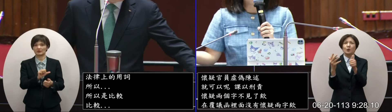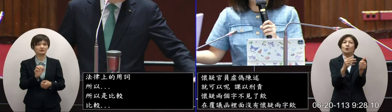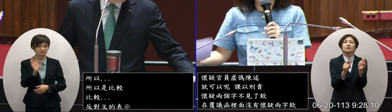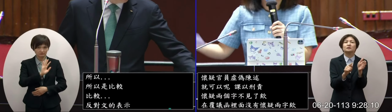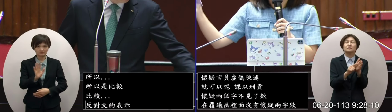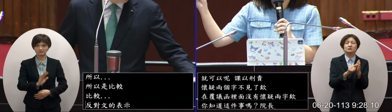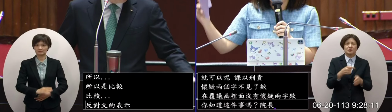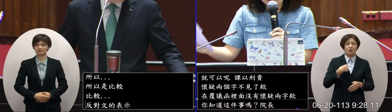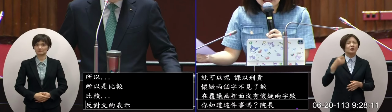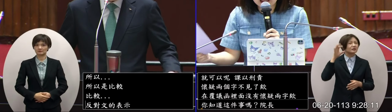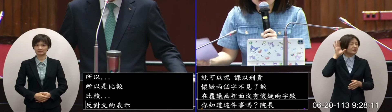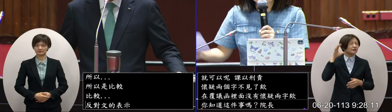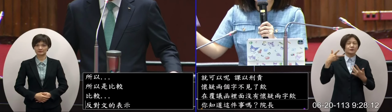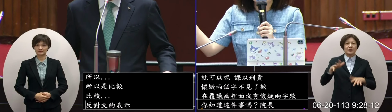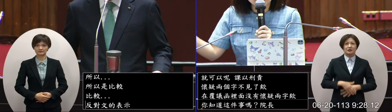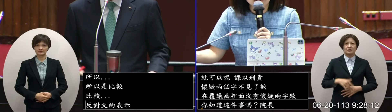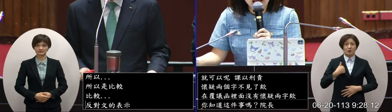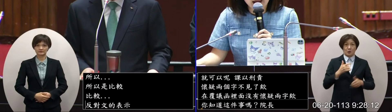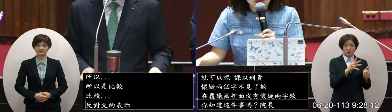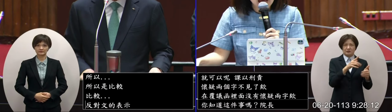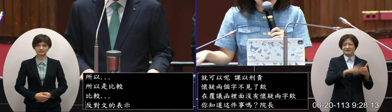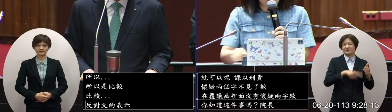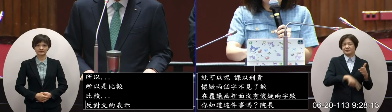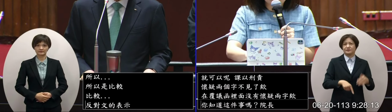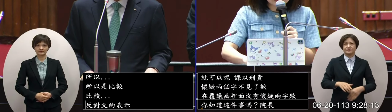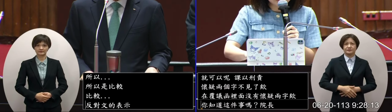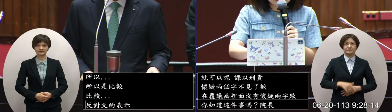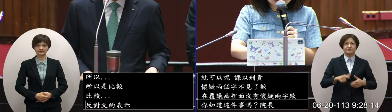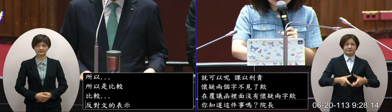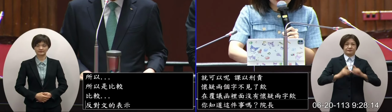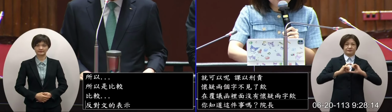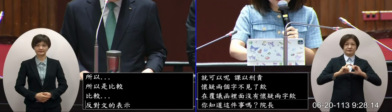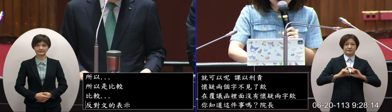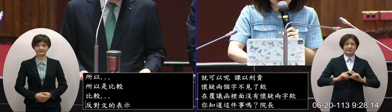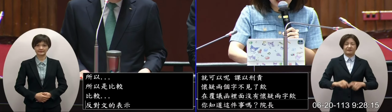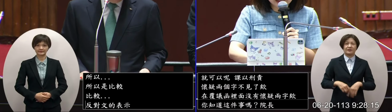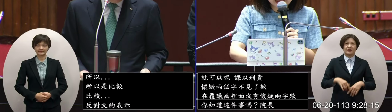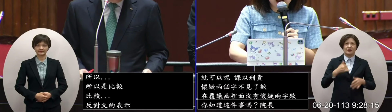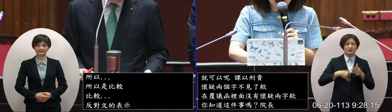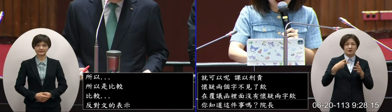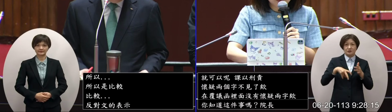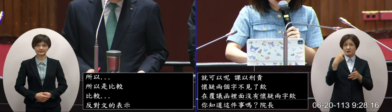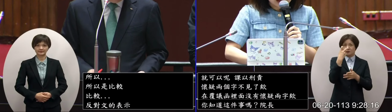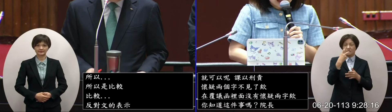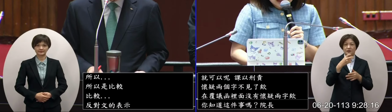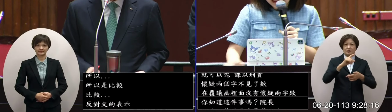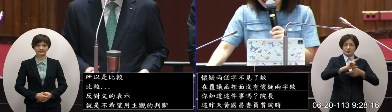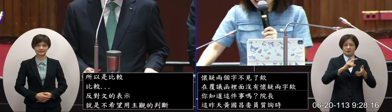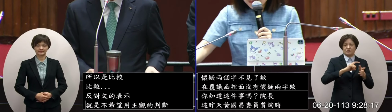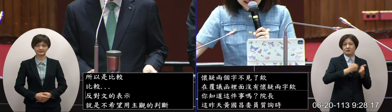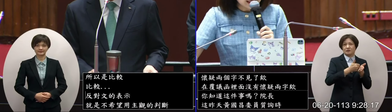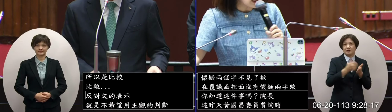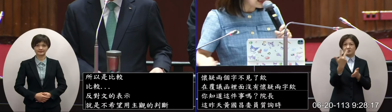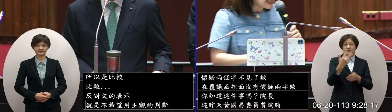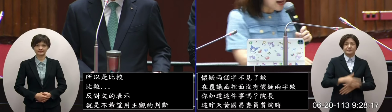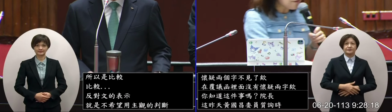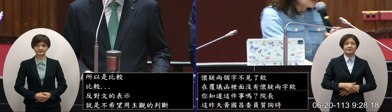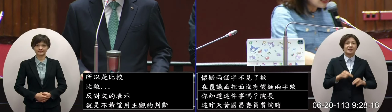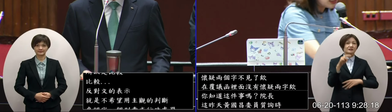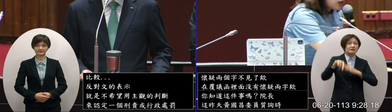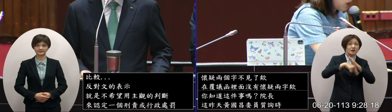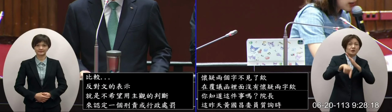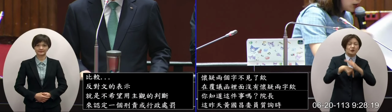质询的时候，我听过了嘛。我问你的事情很简单，来，我们回到那个7大复议图卡那一张好不好？ 行政院的七